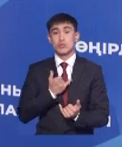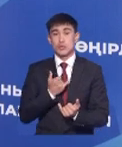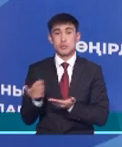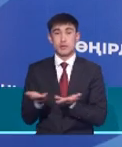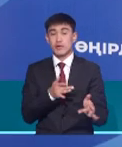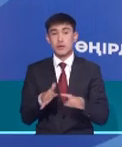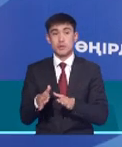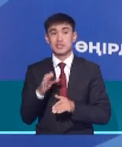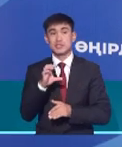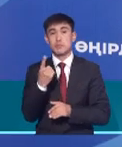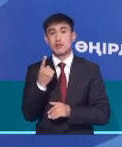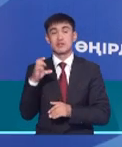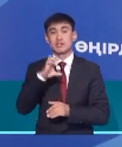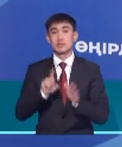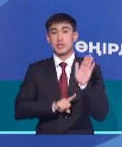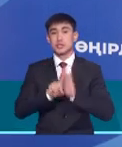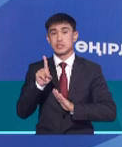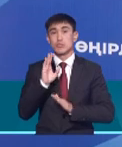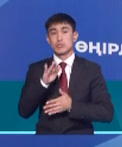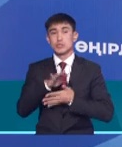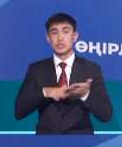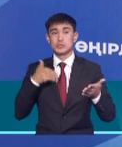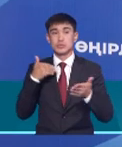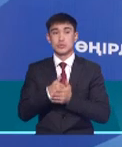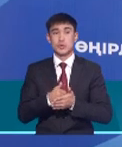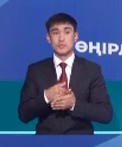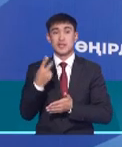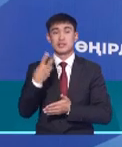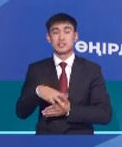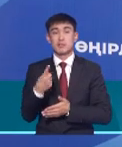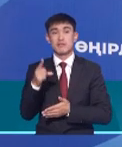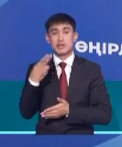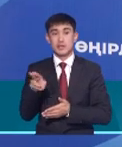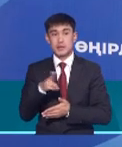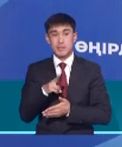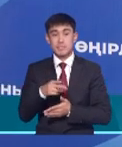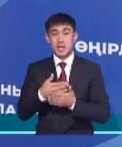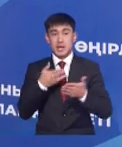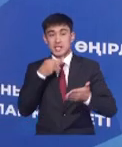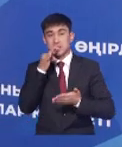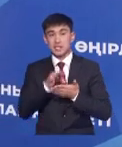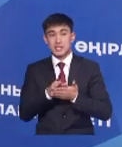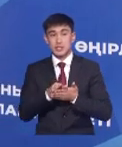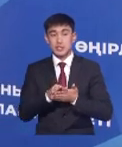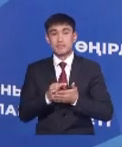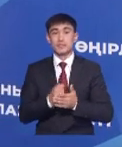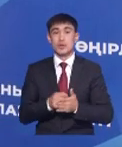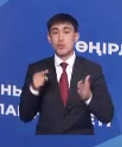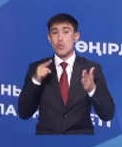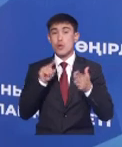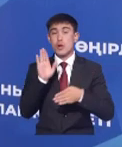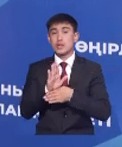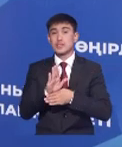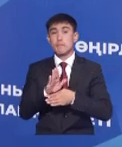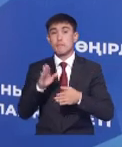кампания с 1 сентября началась. Она будет длиться до 31 декабря, как я ранее сказал, на основании указа президента